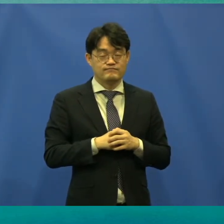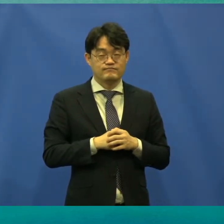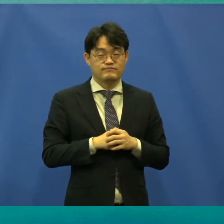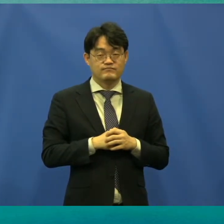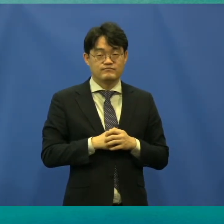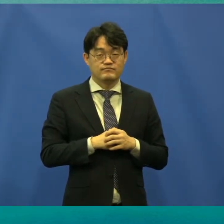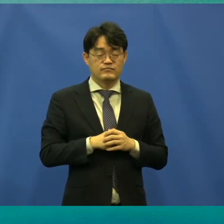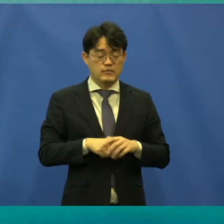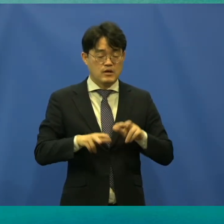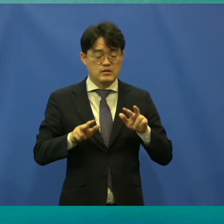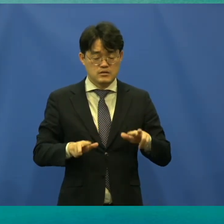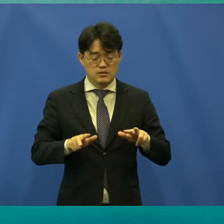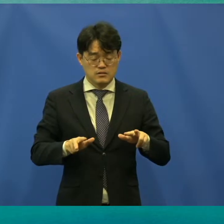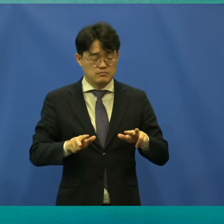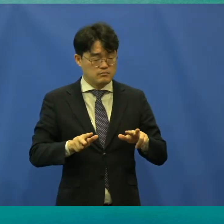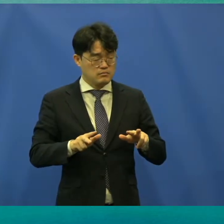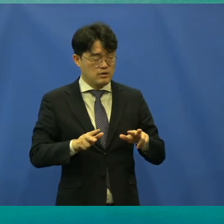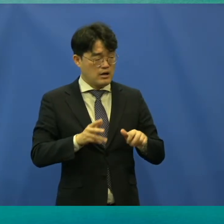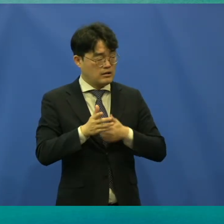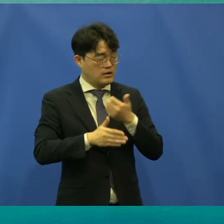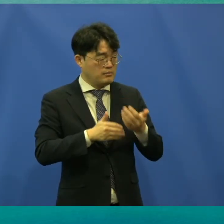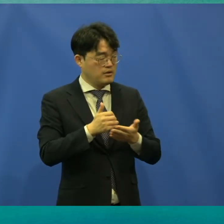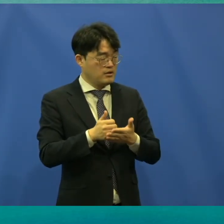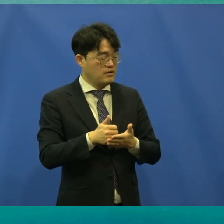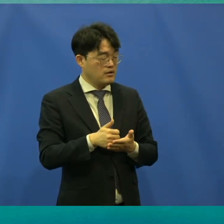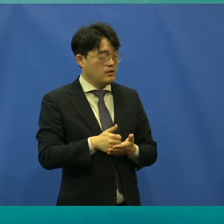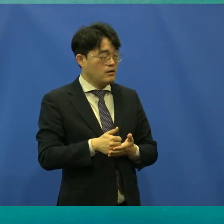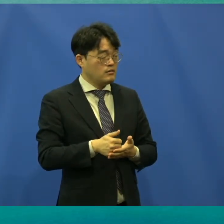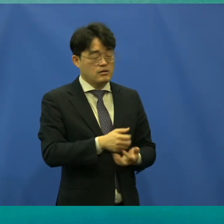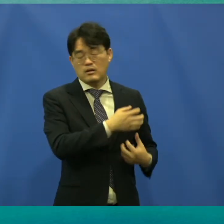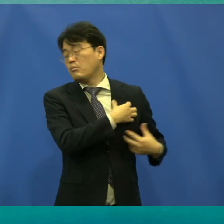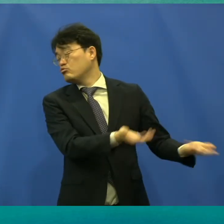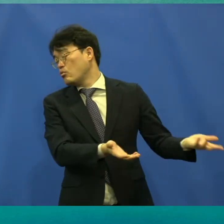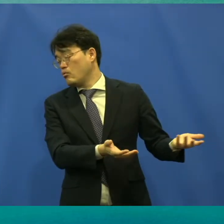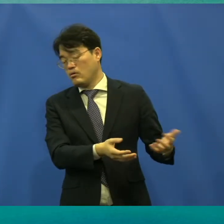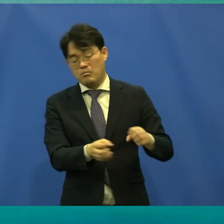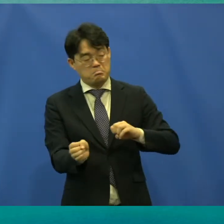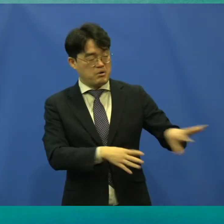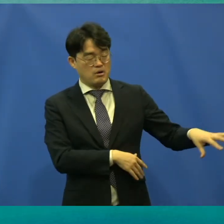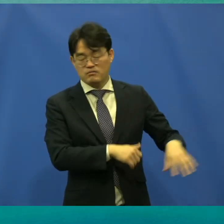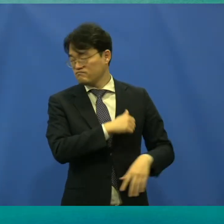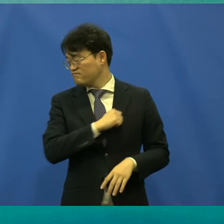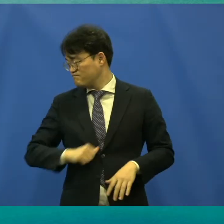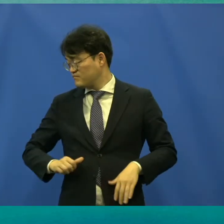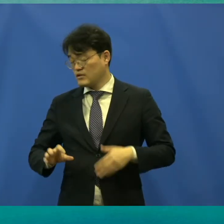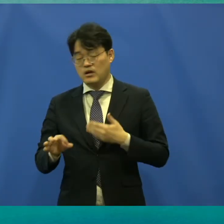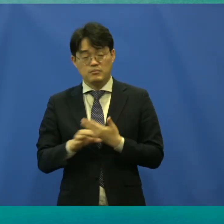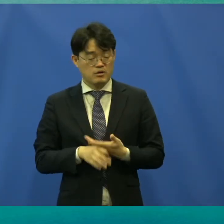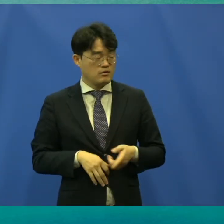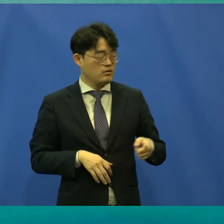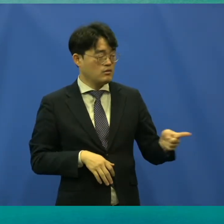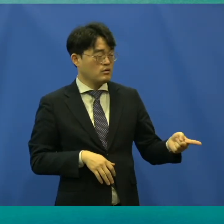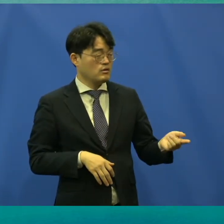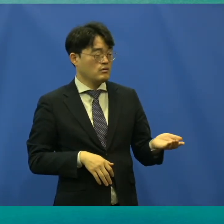요나에게 더 유익하지 않아요. 그래서 지금 이 선상에서 그를 바다에 빠뜨릴 수밖에 없어요.